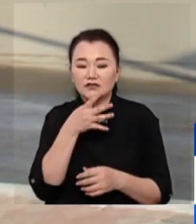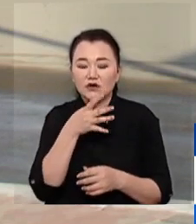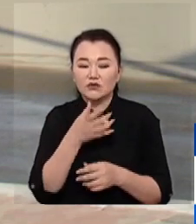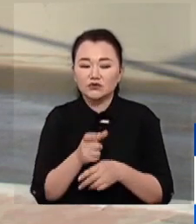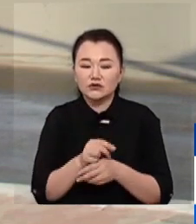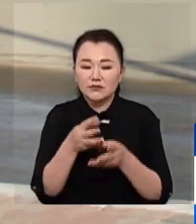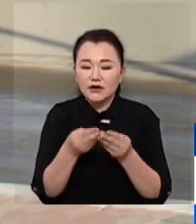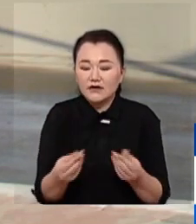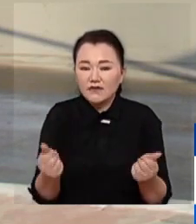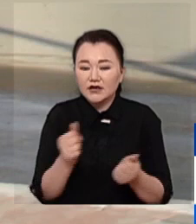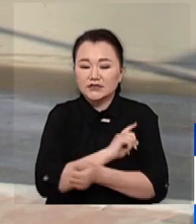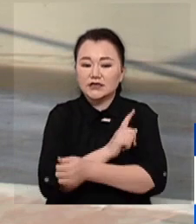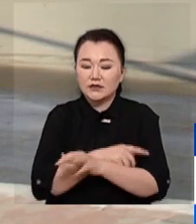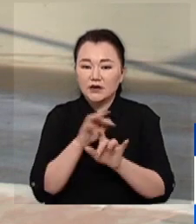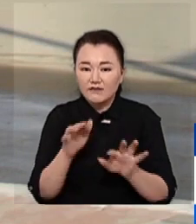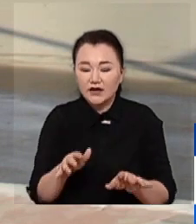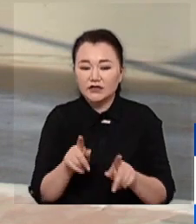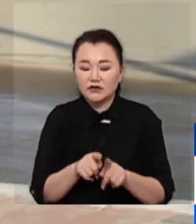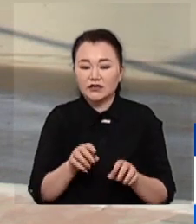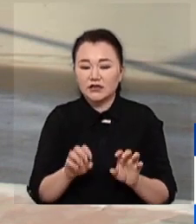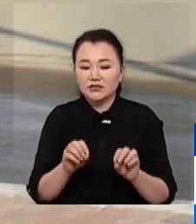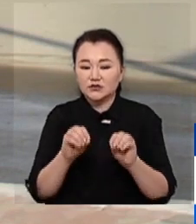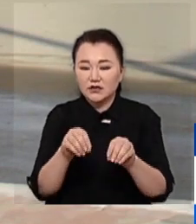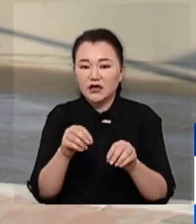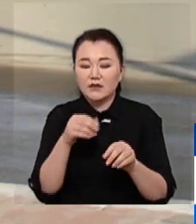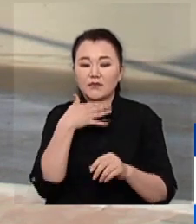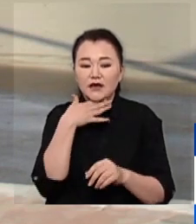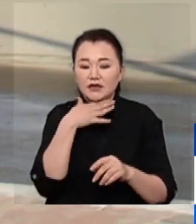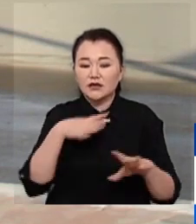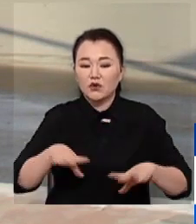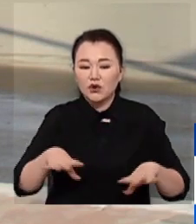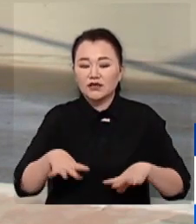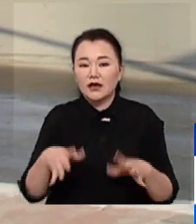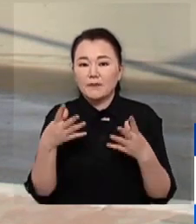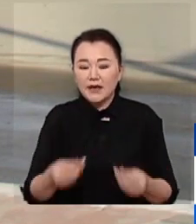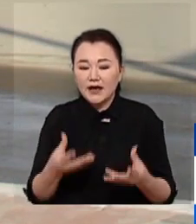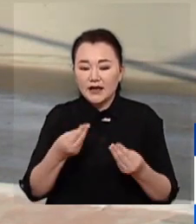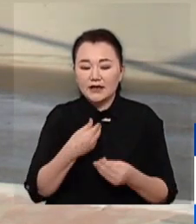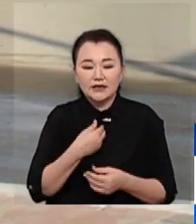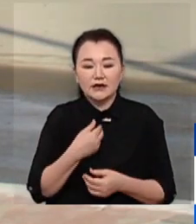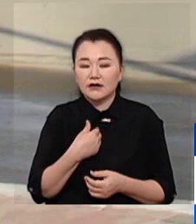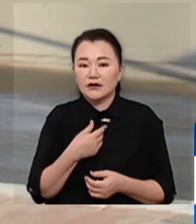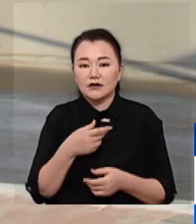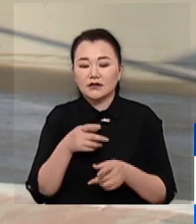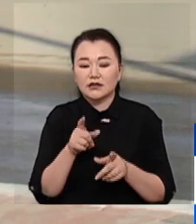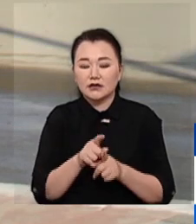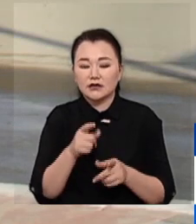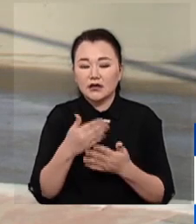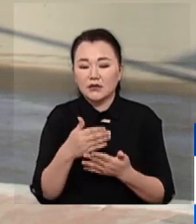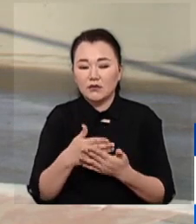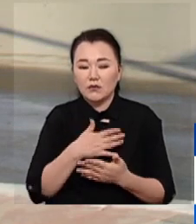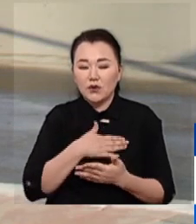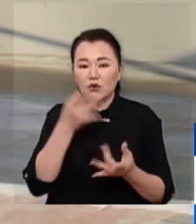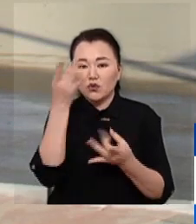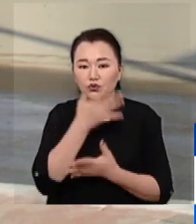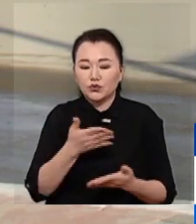максимально проваренный. И вот такое рассыпчатое мясо конины, мягкое. И я, ну, допустим, в моей